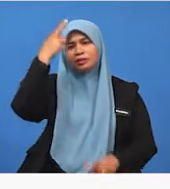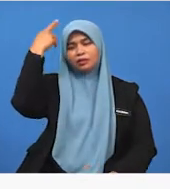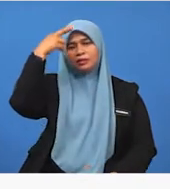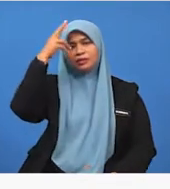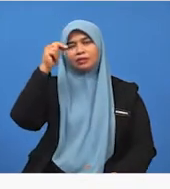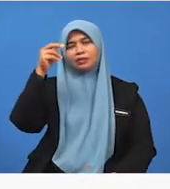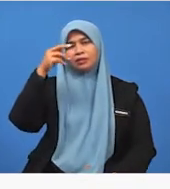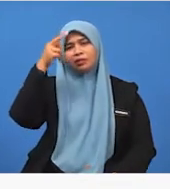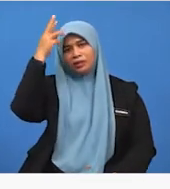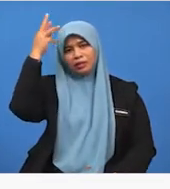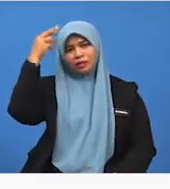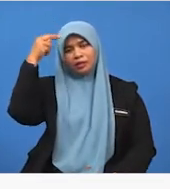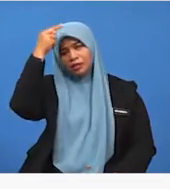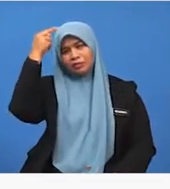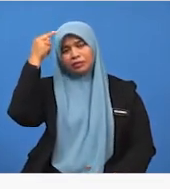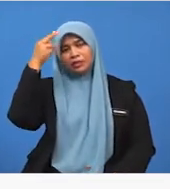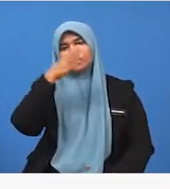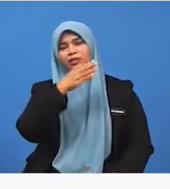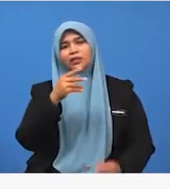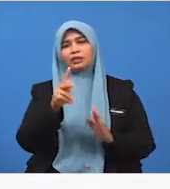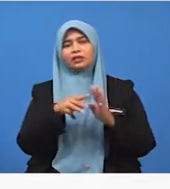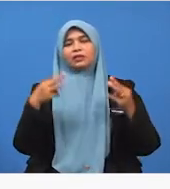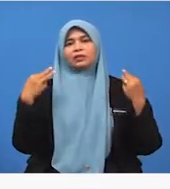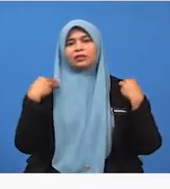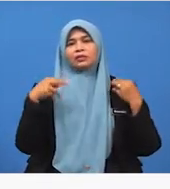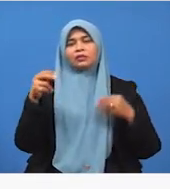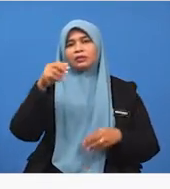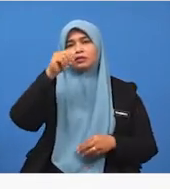segala sifat-sifat kesempurnaannya.